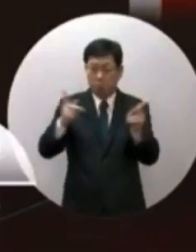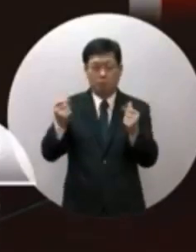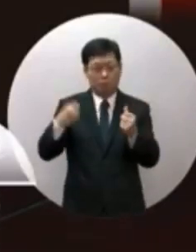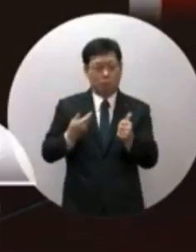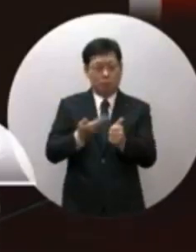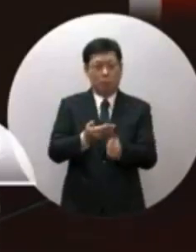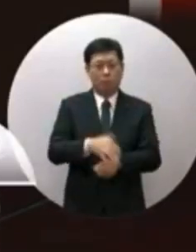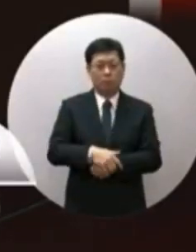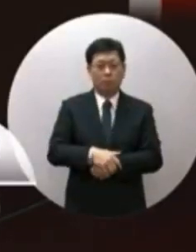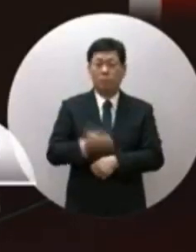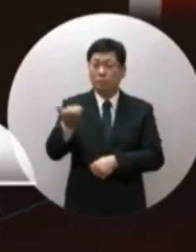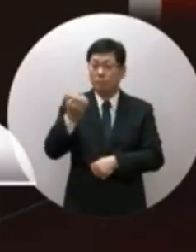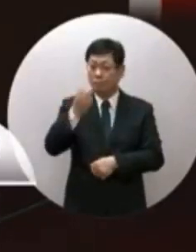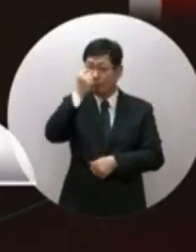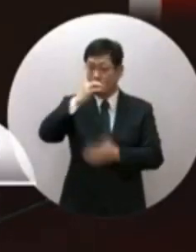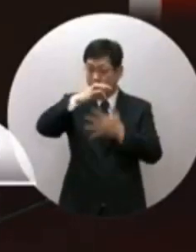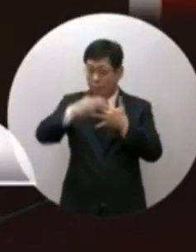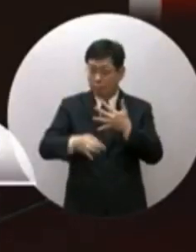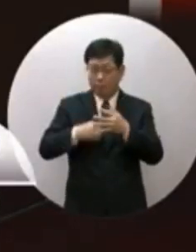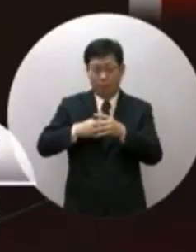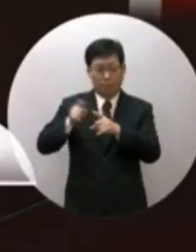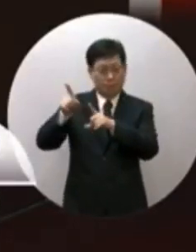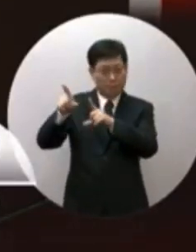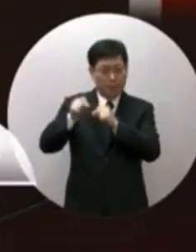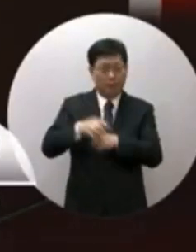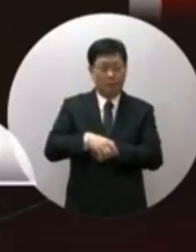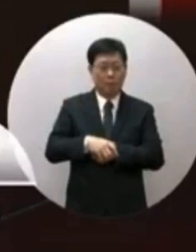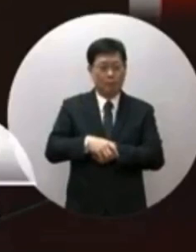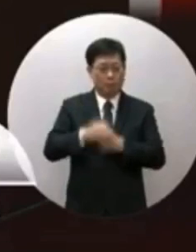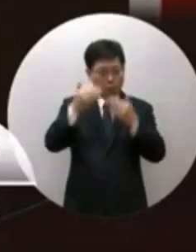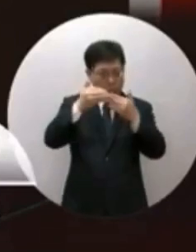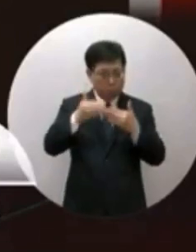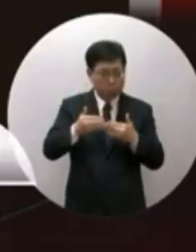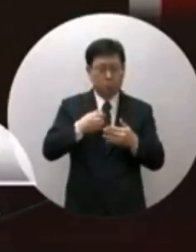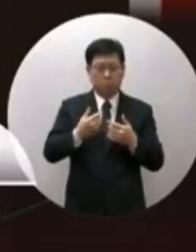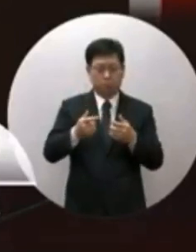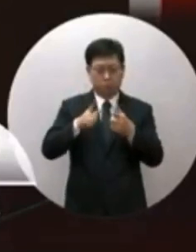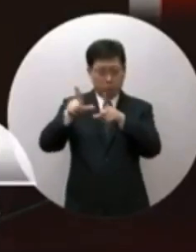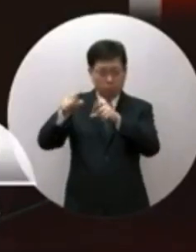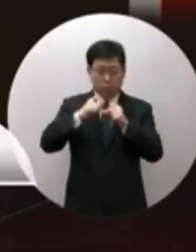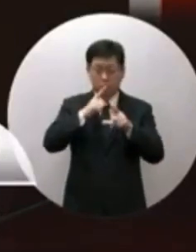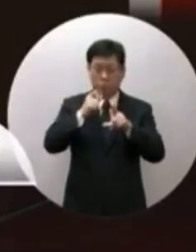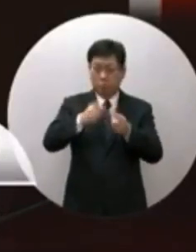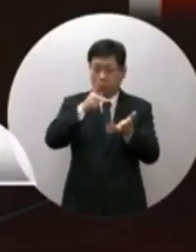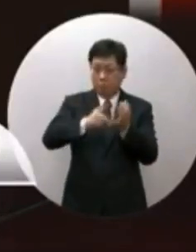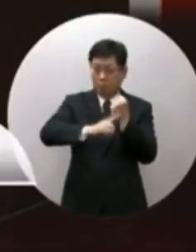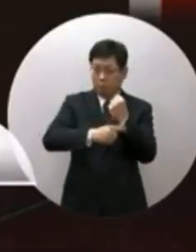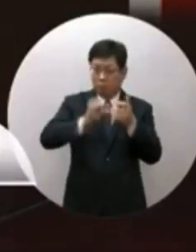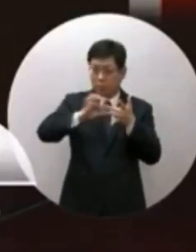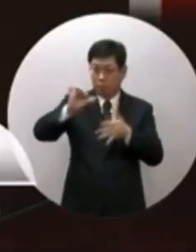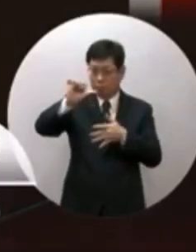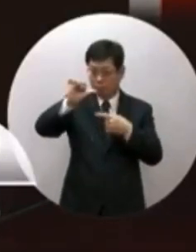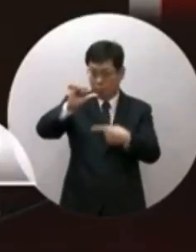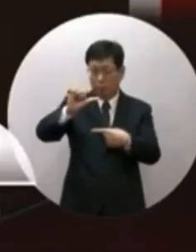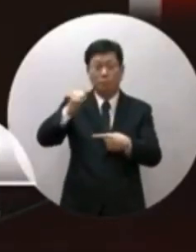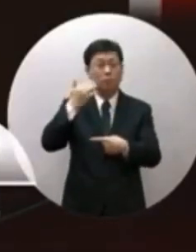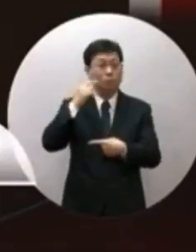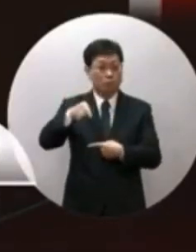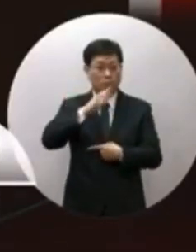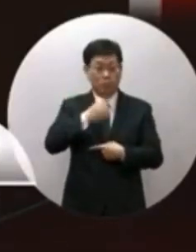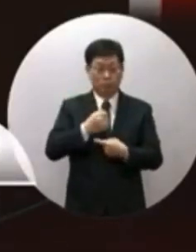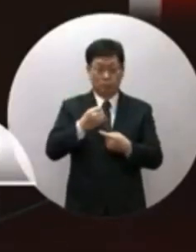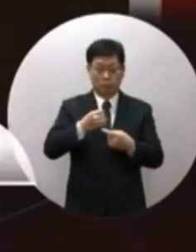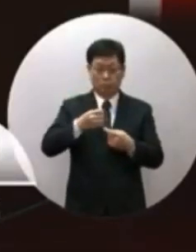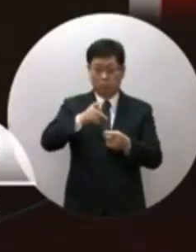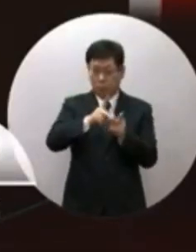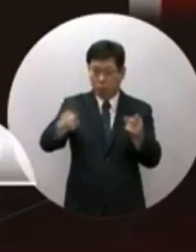应，按上开特别条例规定，符合公共债务法第5条第一项有关债务存